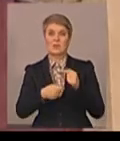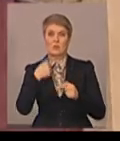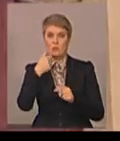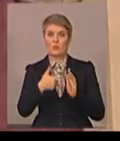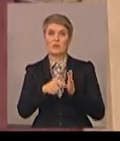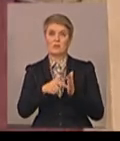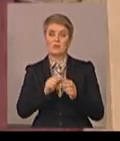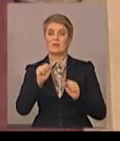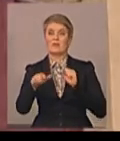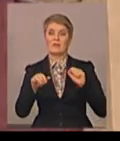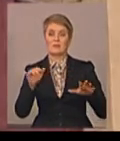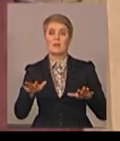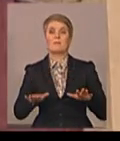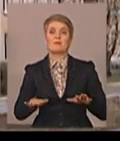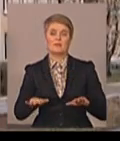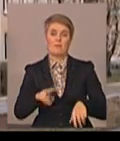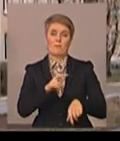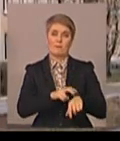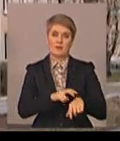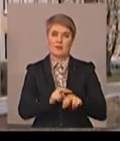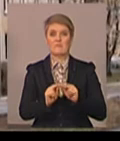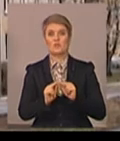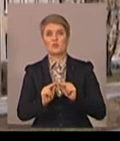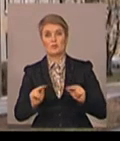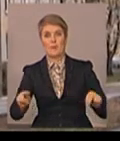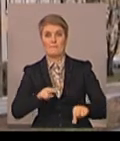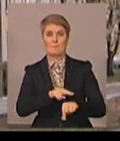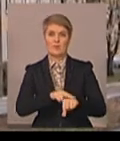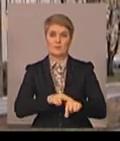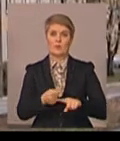кімнати віддаватимуть місцевим медикам, вчителям та правоохоронцям,